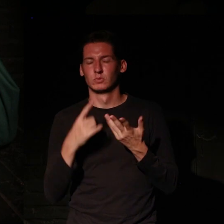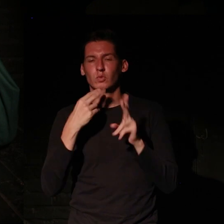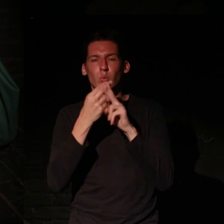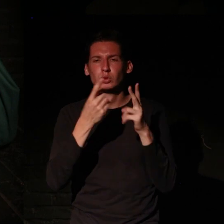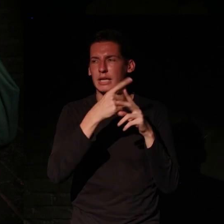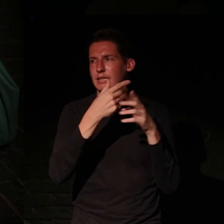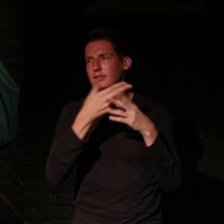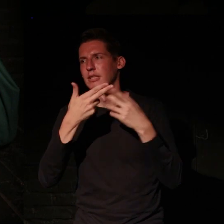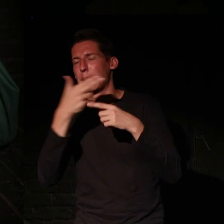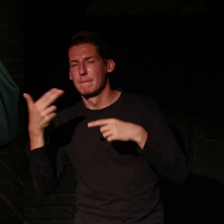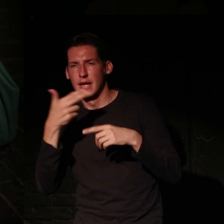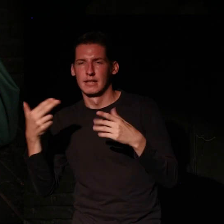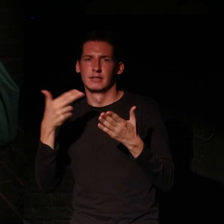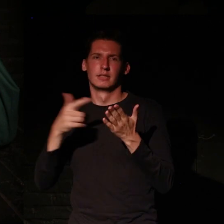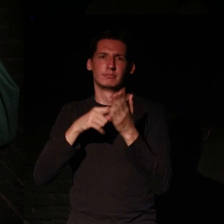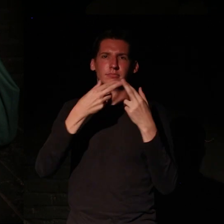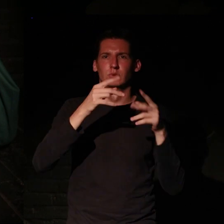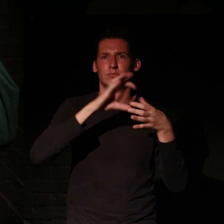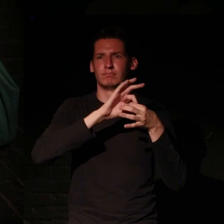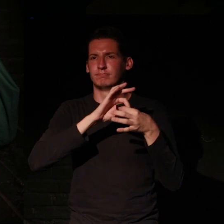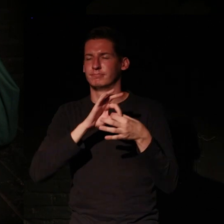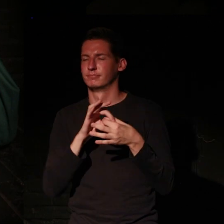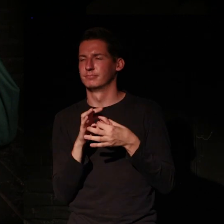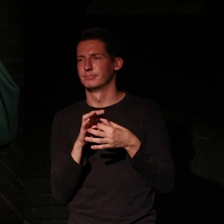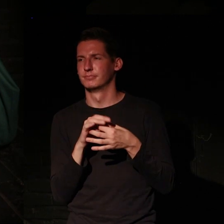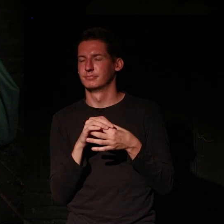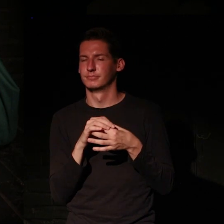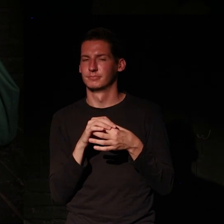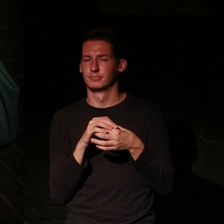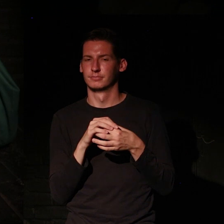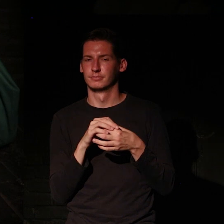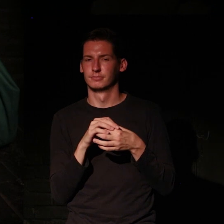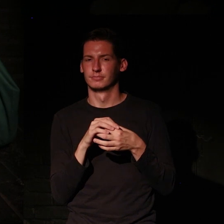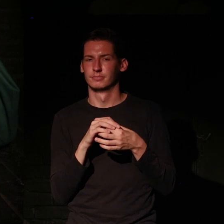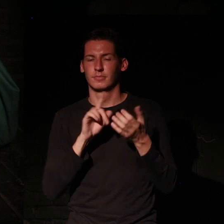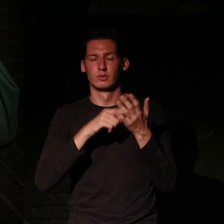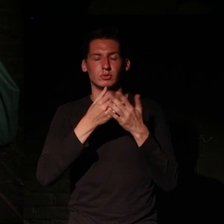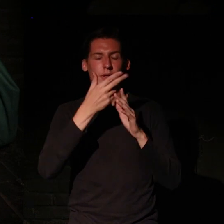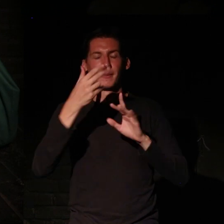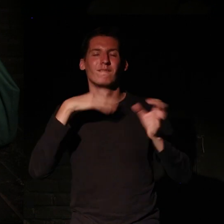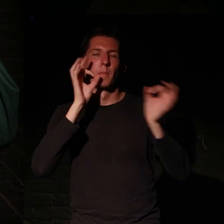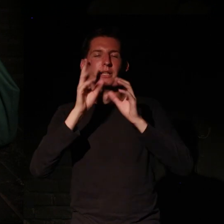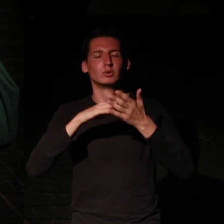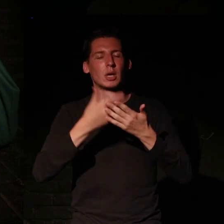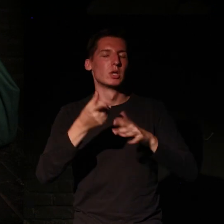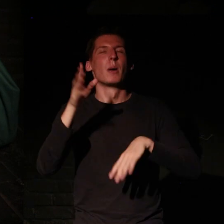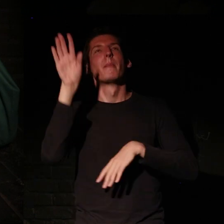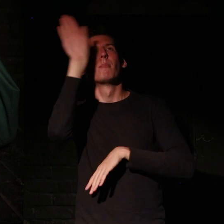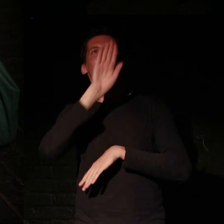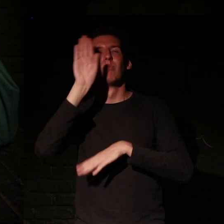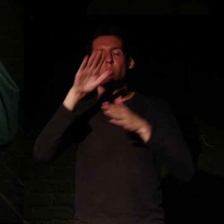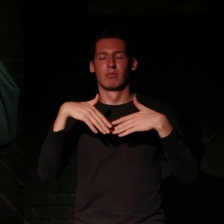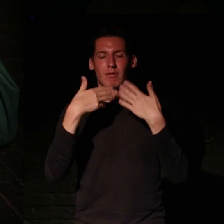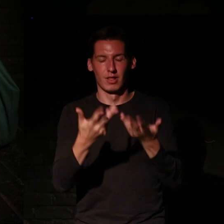skrajności są używane, tak? A więc, że Bóg stworzył człowieka jako kobietę i mężczyznę, tu